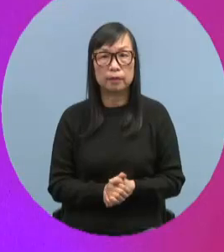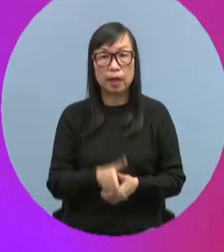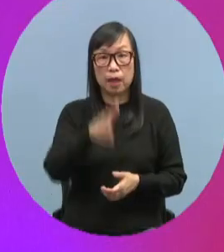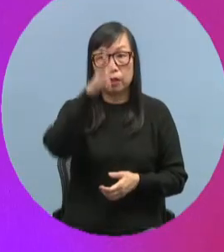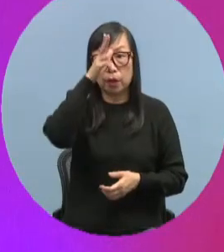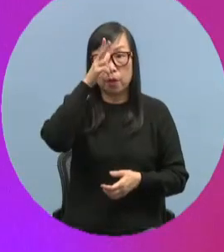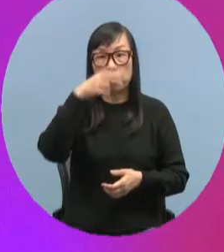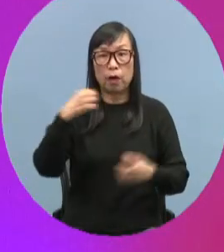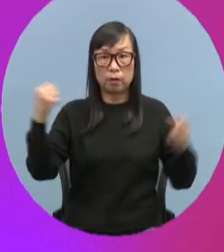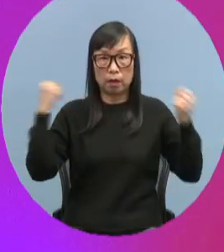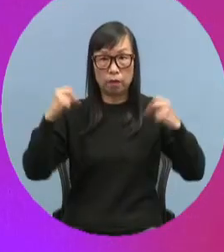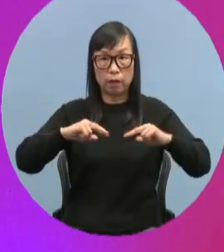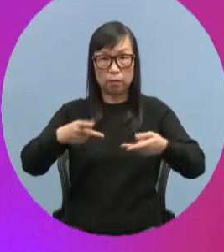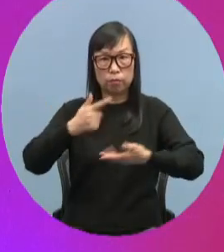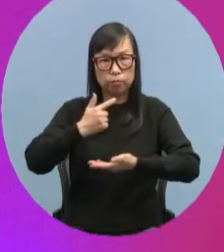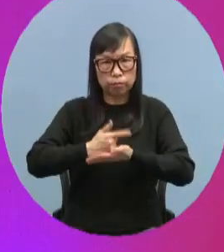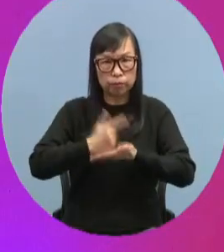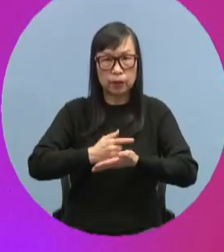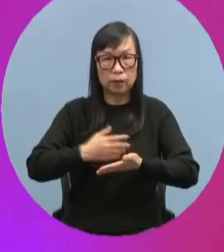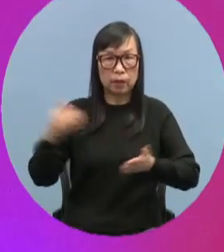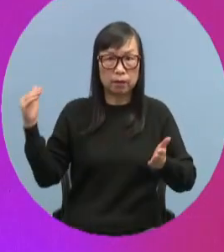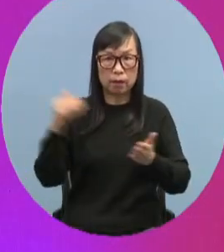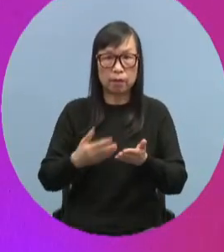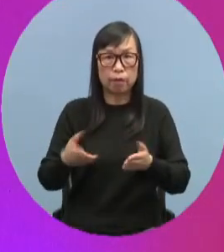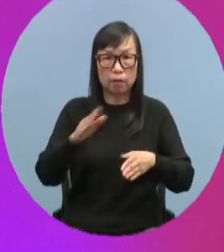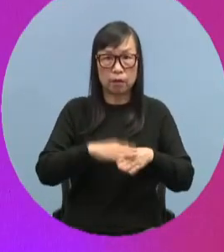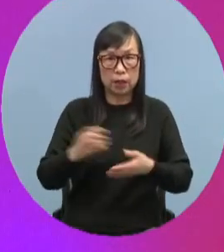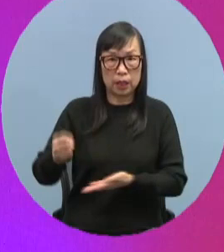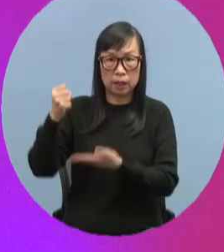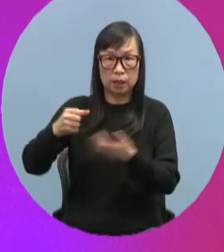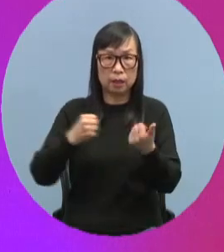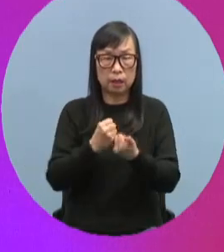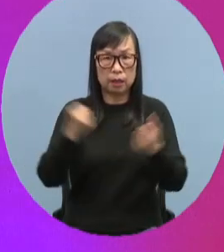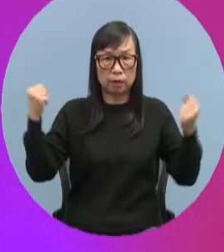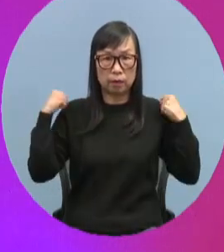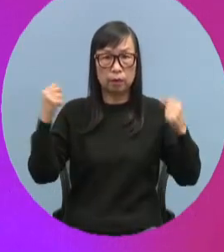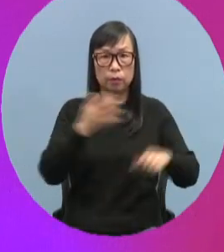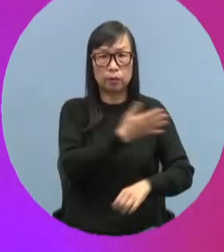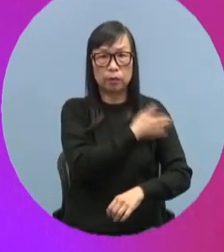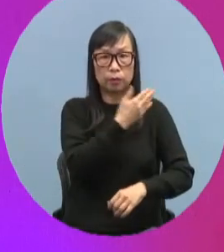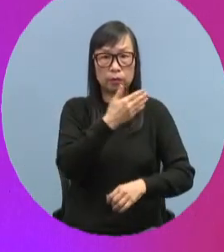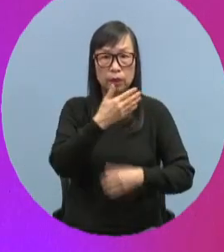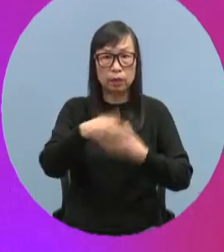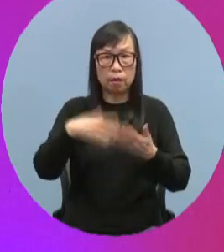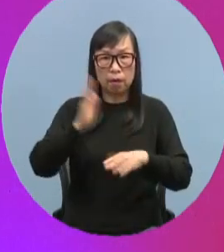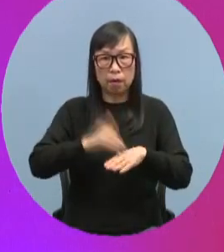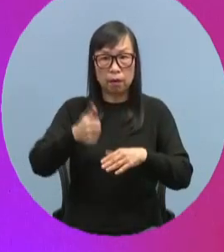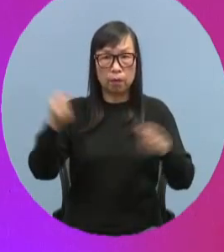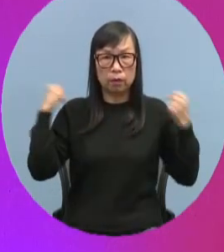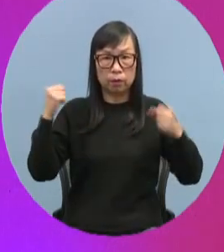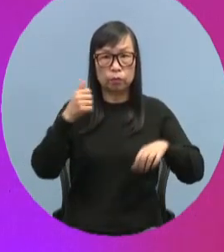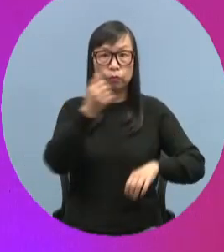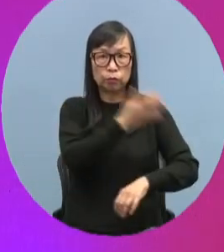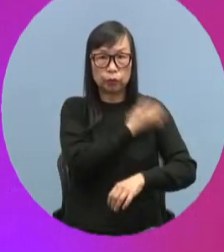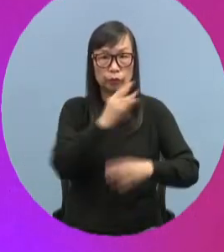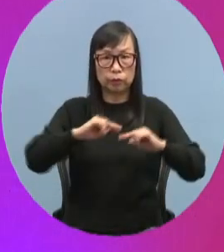政府很重视体育发展，一直咧系投放资源支持运动员，通过精英运动员发展基